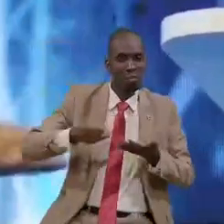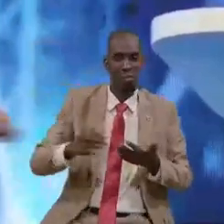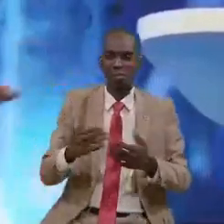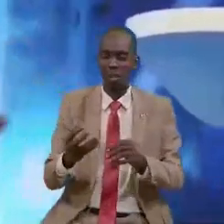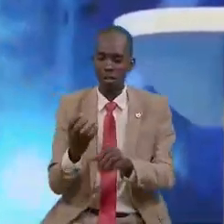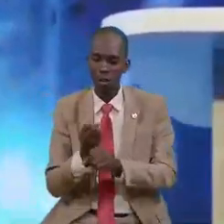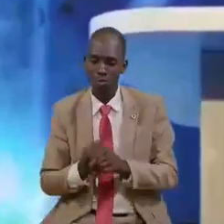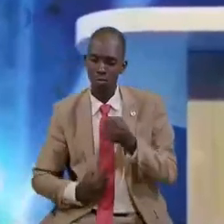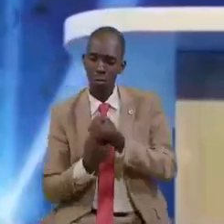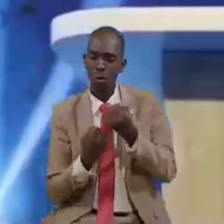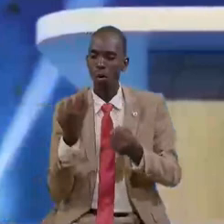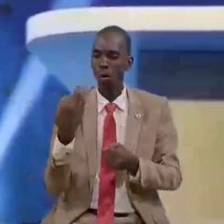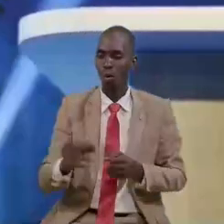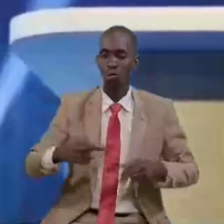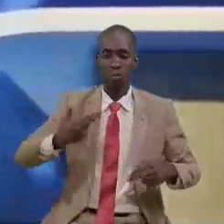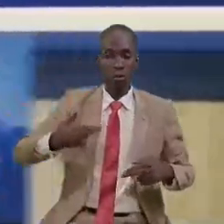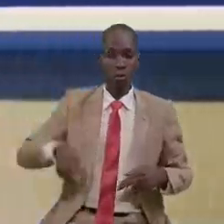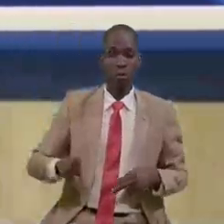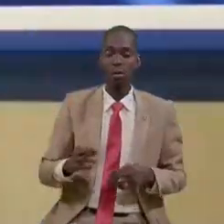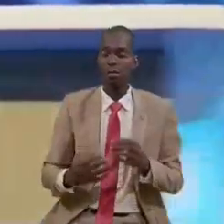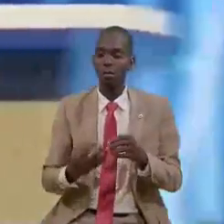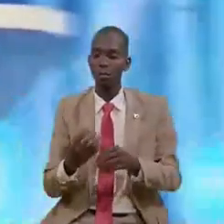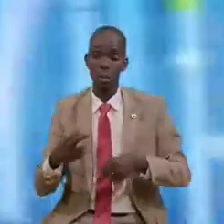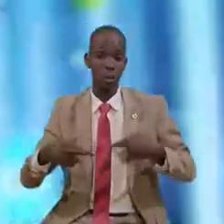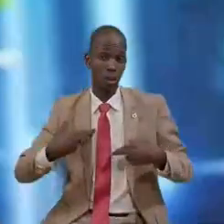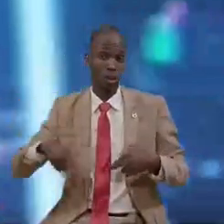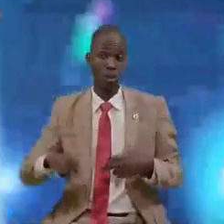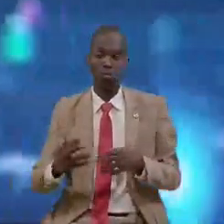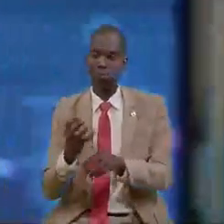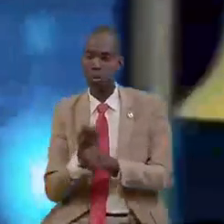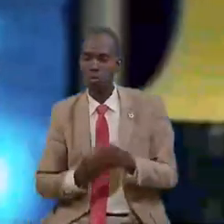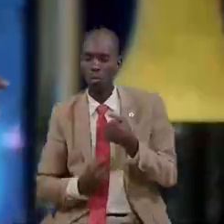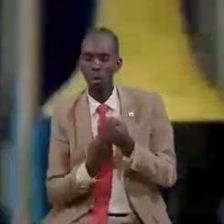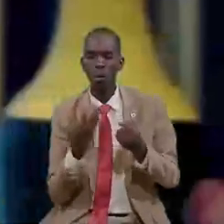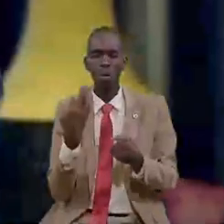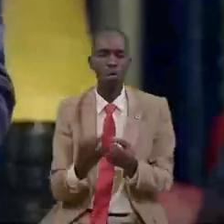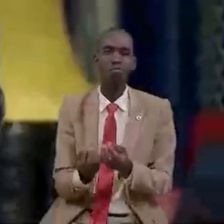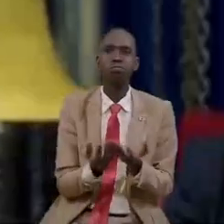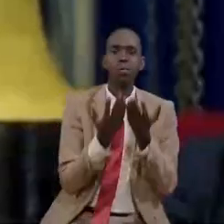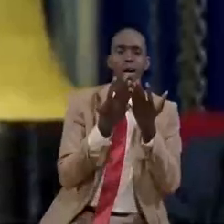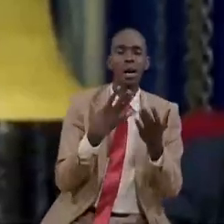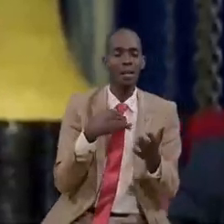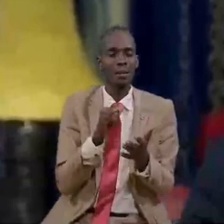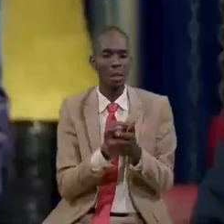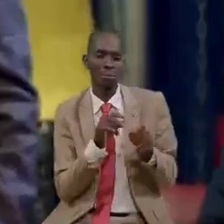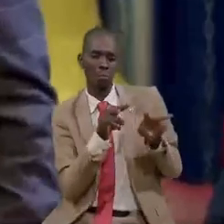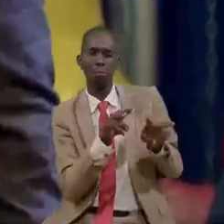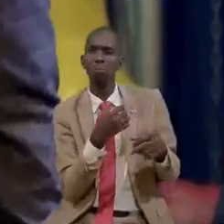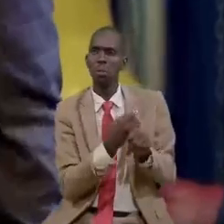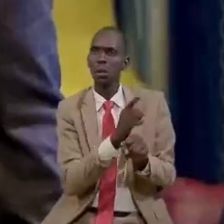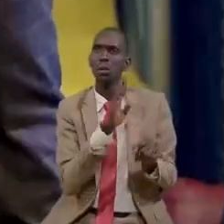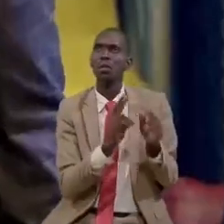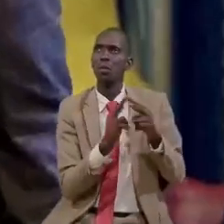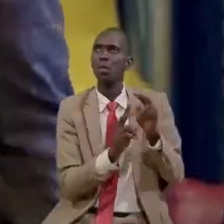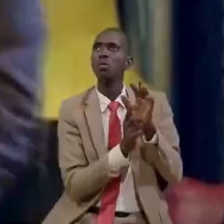de la moralité, de la religion ou des sacrifices, alors cela les a rendus plus lancés que les autres. L'autre là est un